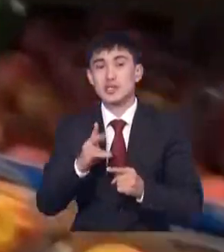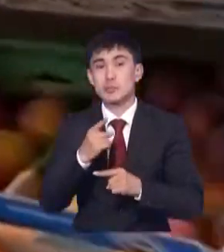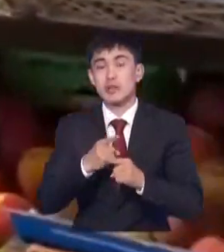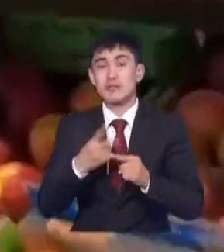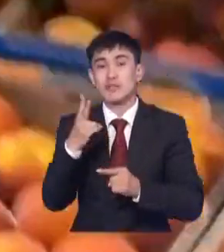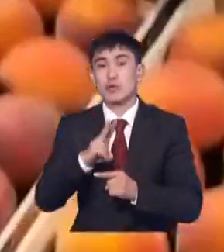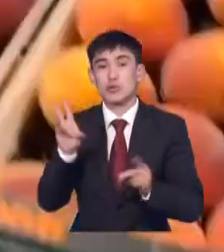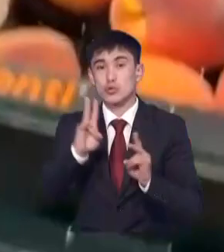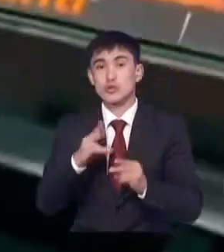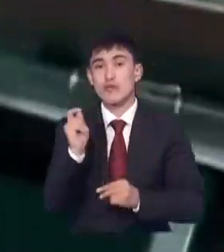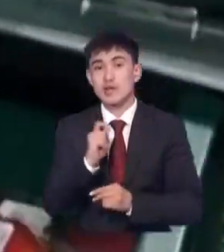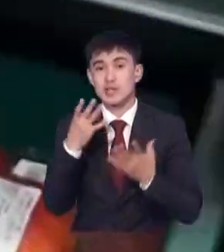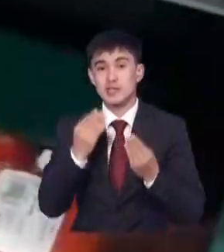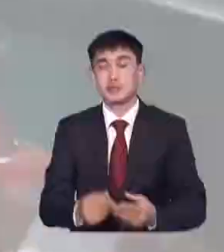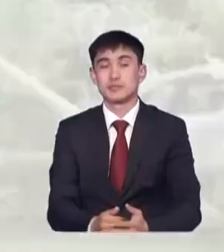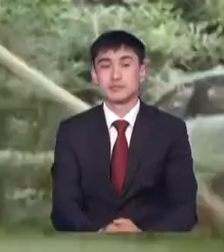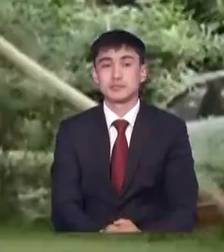половины второго ночи в выходные.